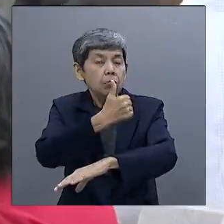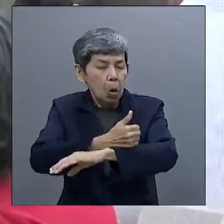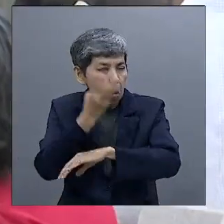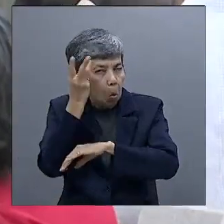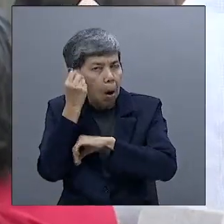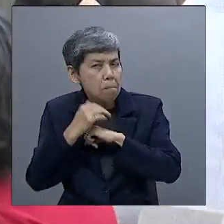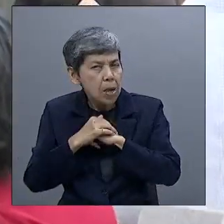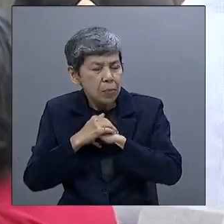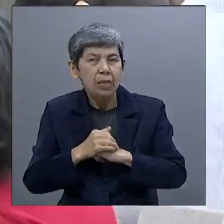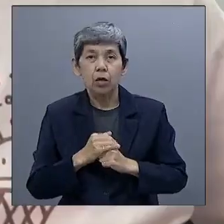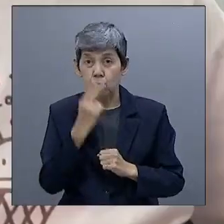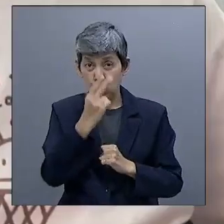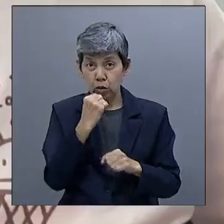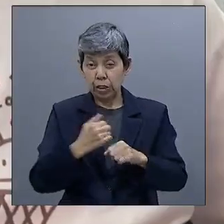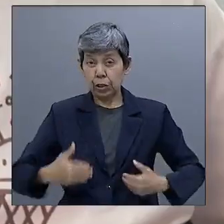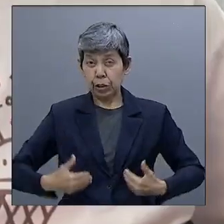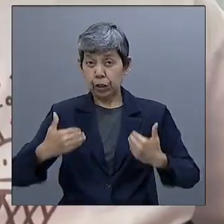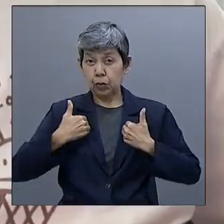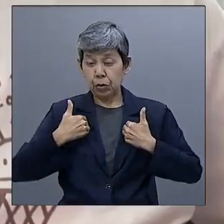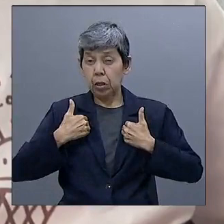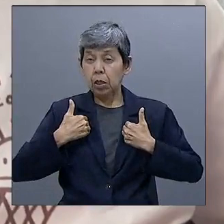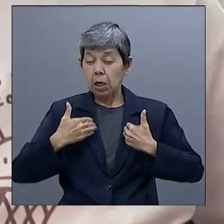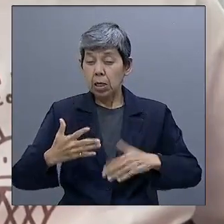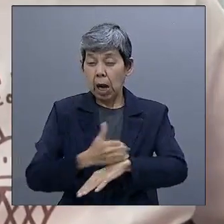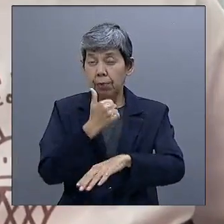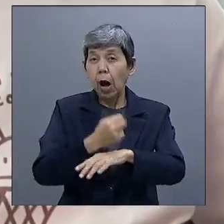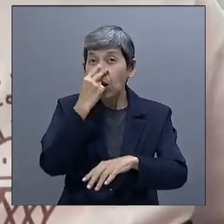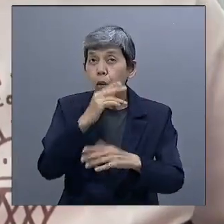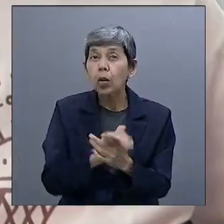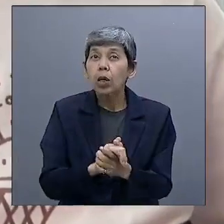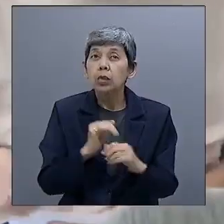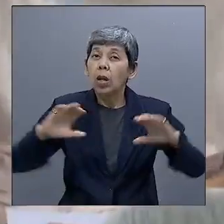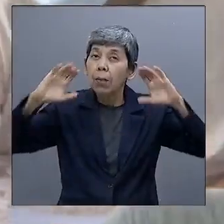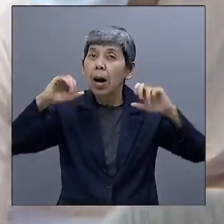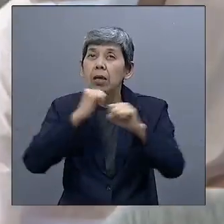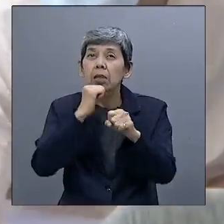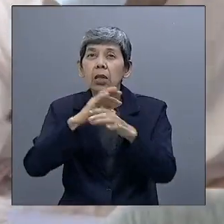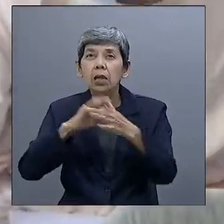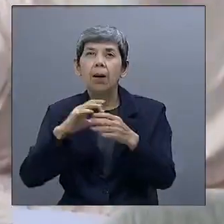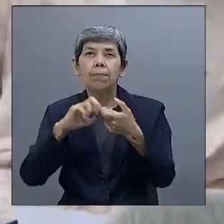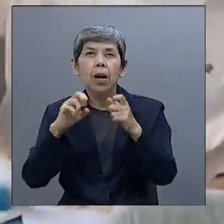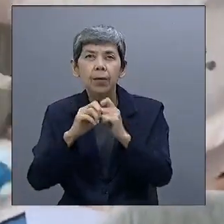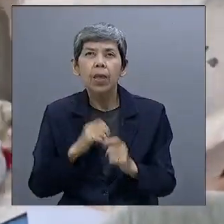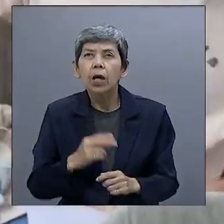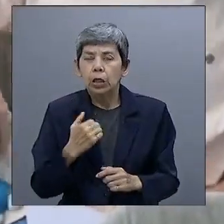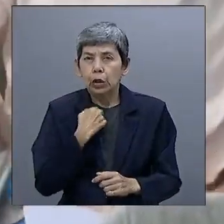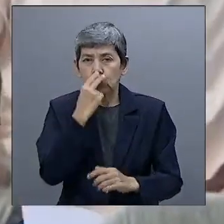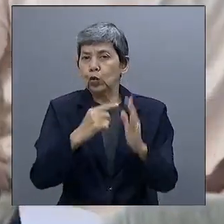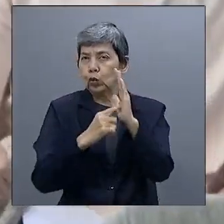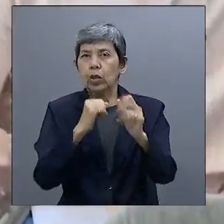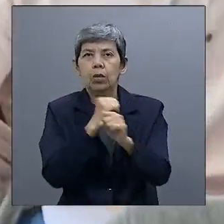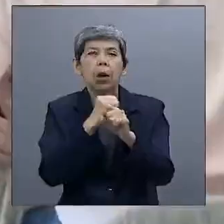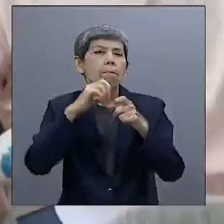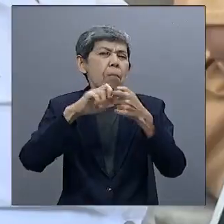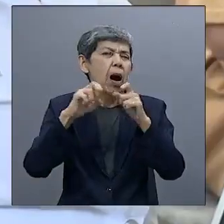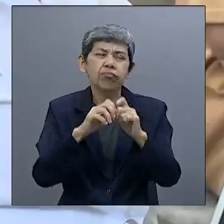โดยระบุว่าผลต่อชีวิตสังคมการเมืองของผู้คนตั้งแต่หลังรัฐประหาร2557นะคะก็อย่างเช่นความไร้ประสิทธิ